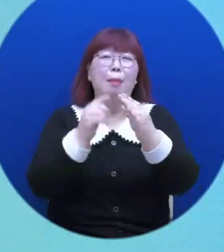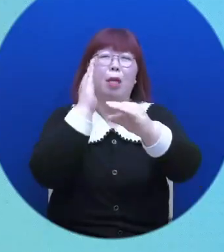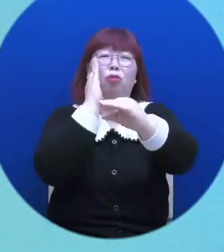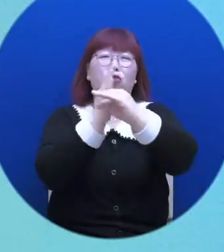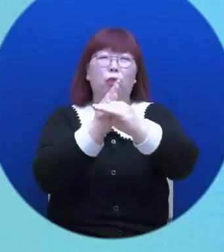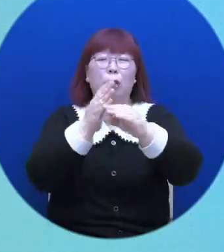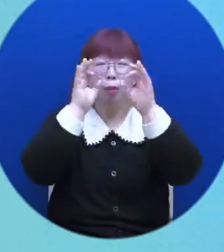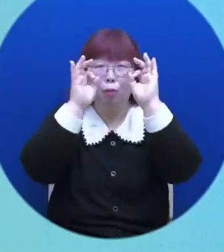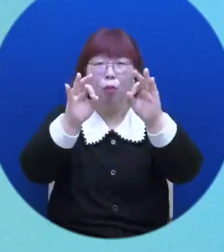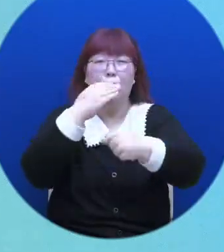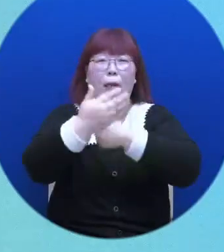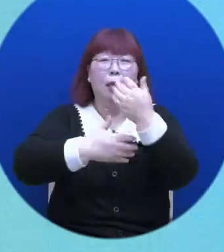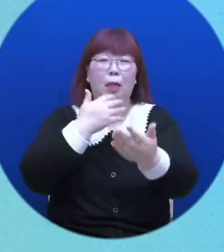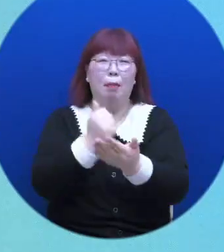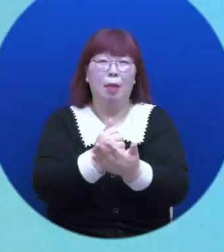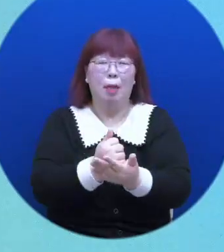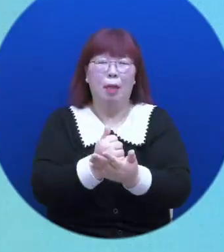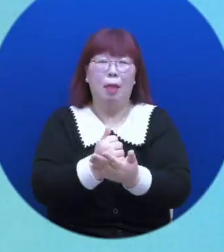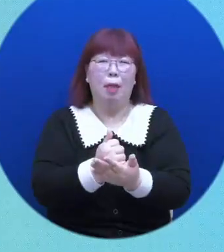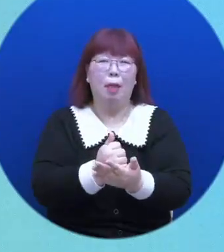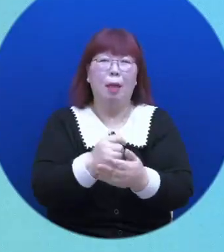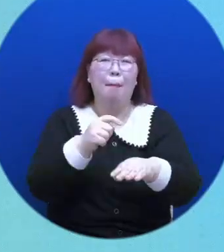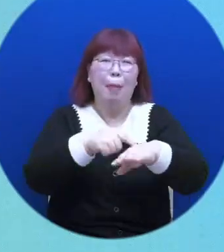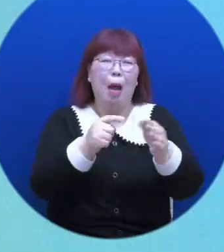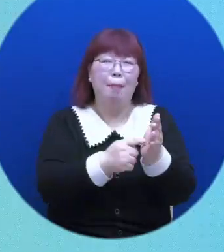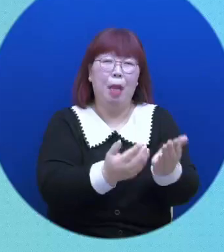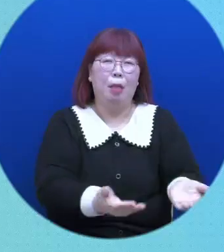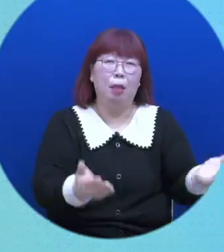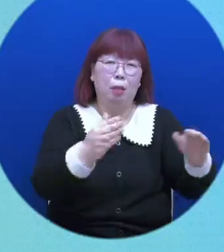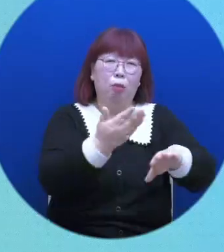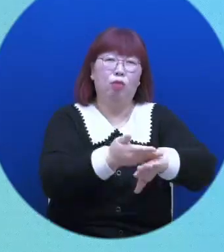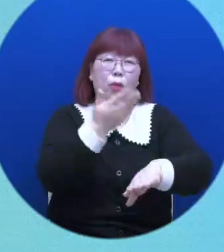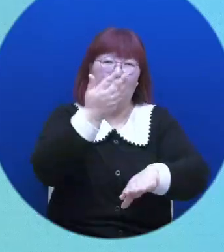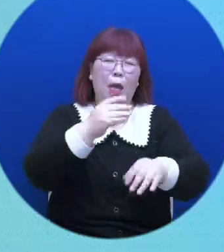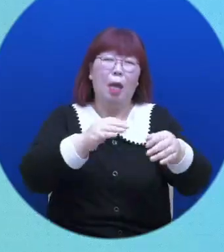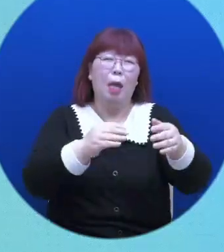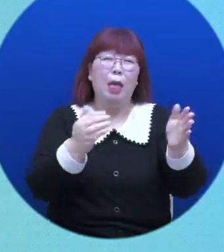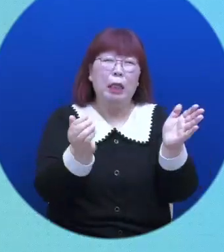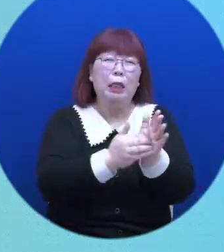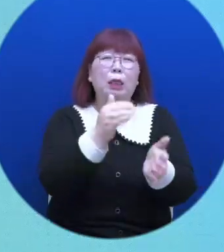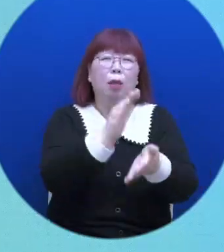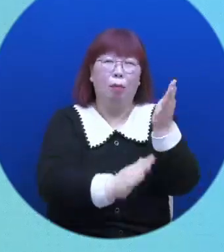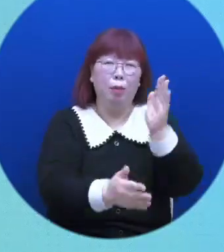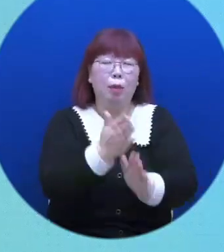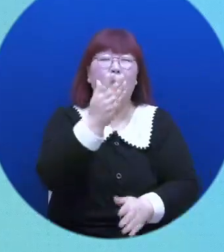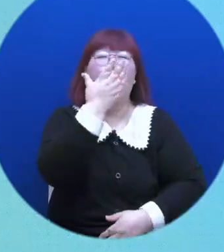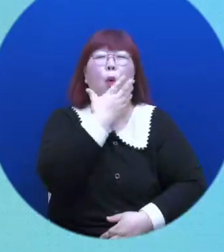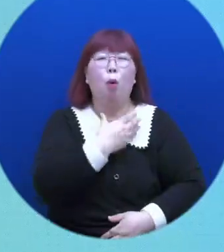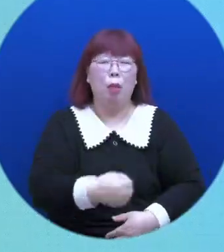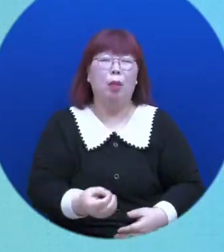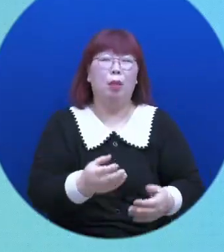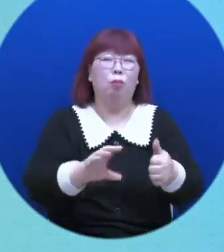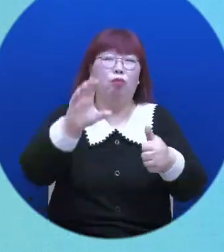하나님이 반드시 준비된 마음의 그릇 위에 한량없는 약속의 복을 부어주신다. 믿으시기를 주의 이름으로